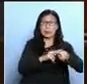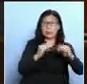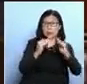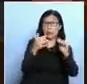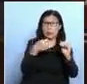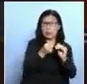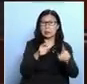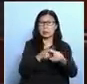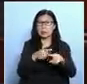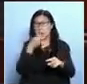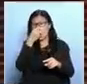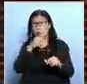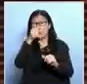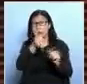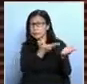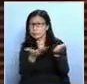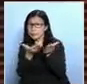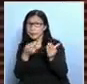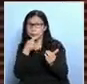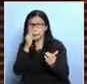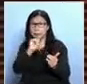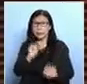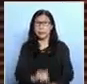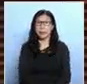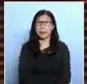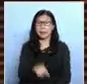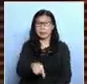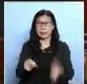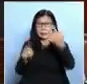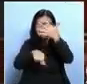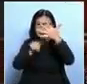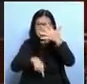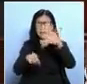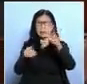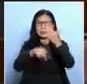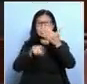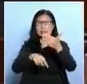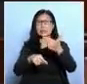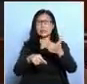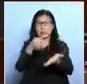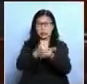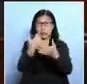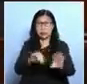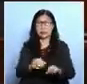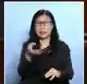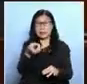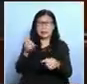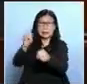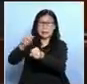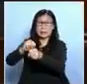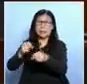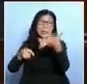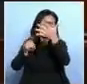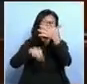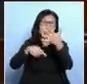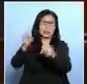樣話，總之你香港嚟，我哋無任歡迎。同樣，我哋而家個五千個 quota 咧，實在太少啦，咁啊，即刻要加快嗰五